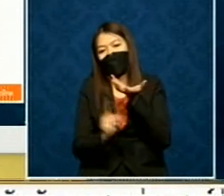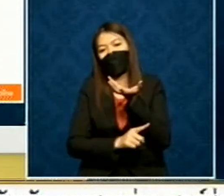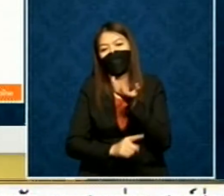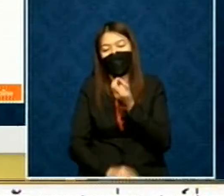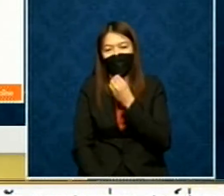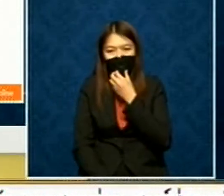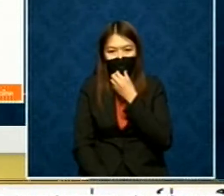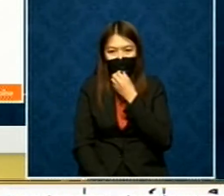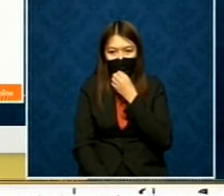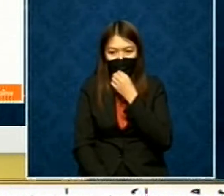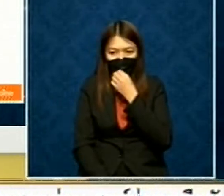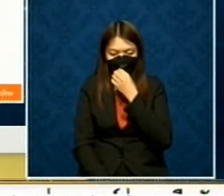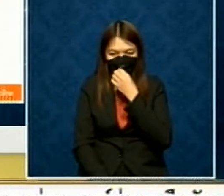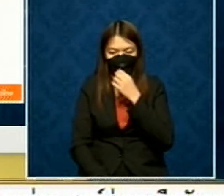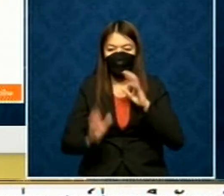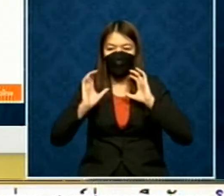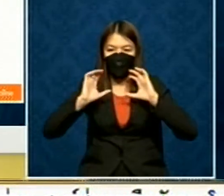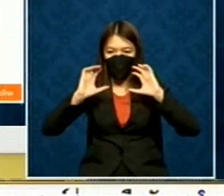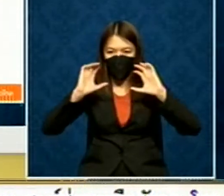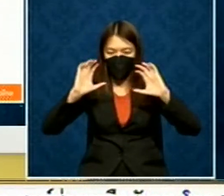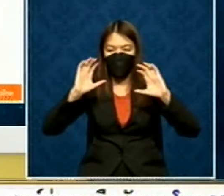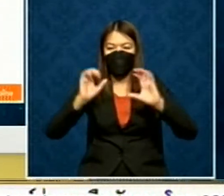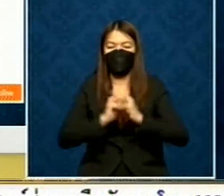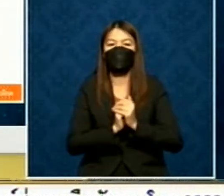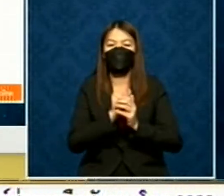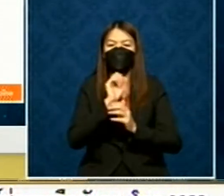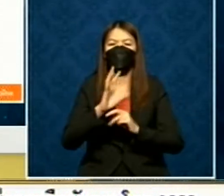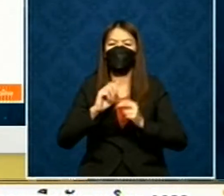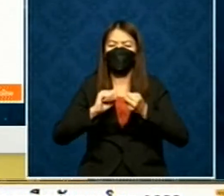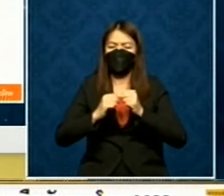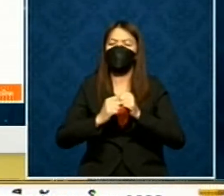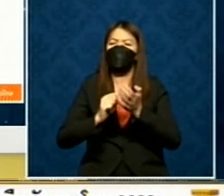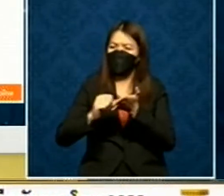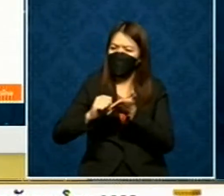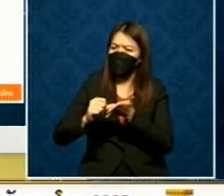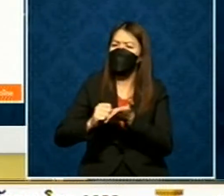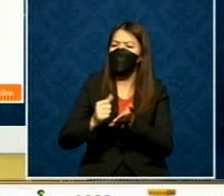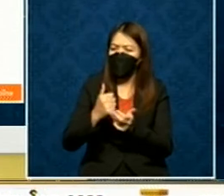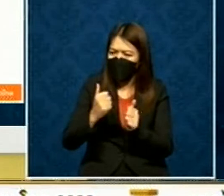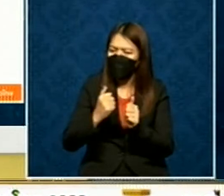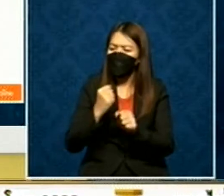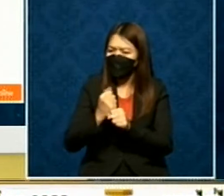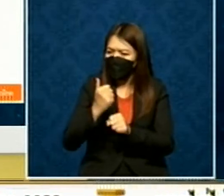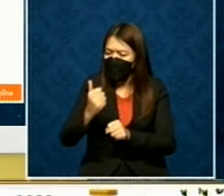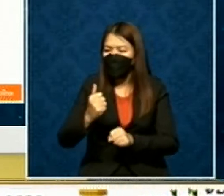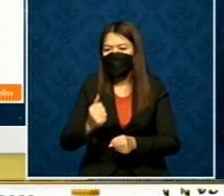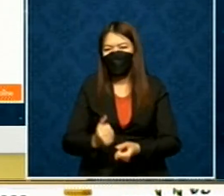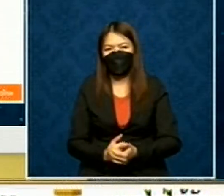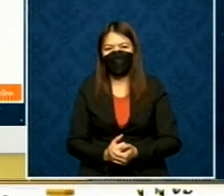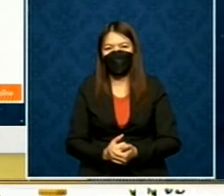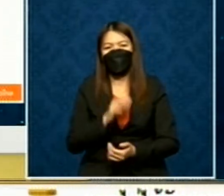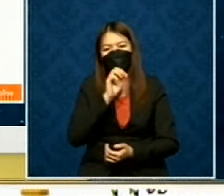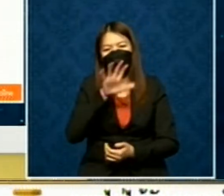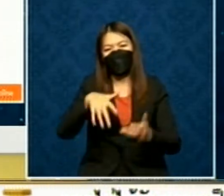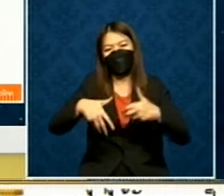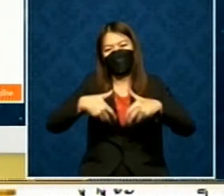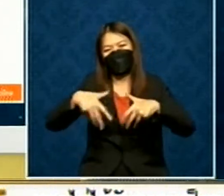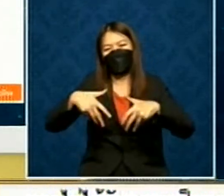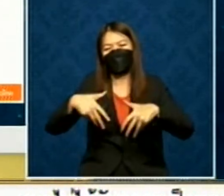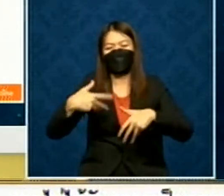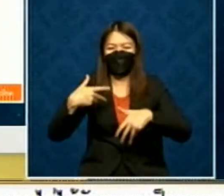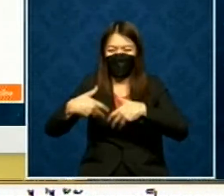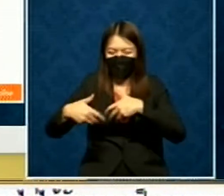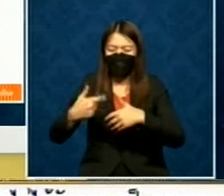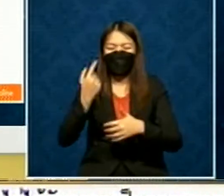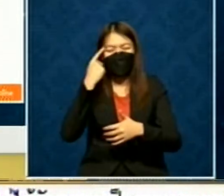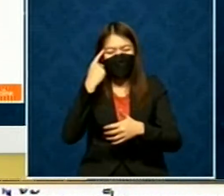านครับ รัฐบาลออกมาเคลมผลงานทันทีวาแ้ไขปัหาได้ถูกจุดแต่ผมอยากจะบอกท่านประทานและพี่น้ประชาชนวานี่มัคือละ